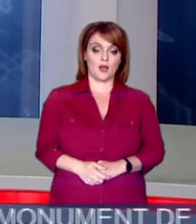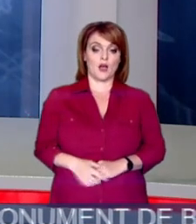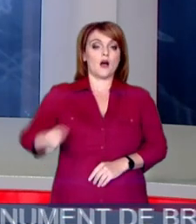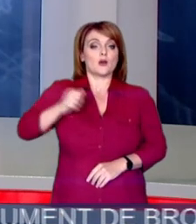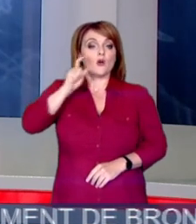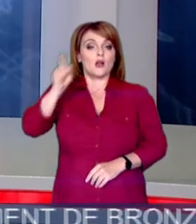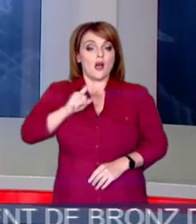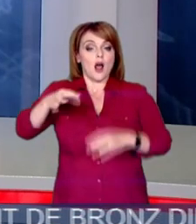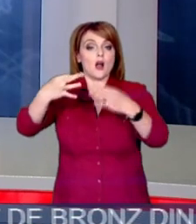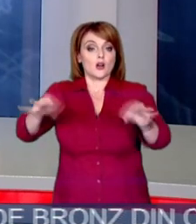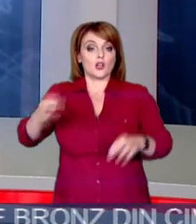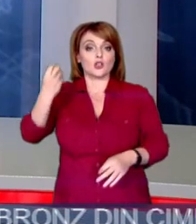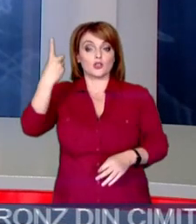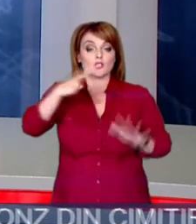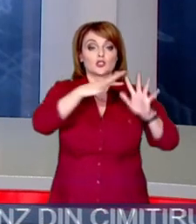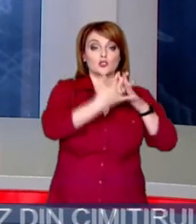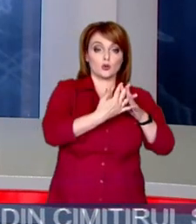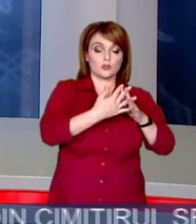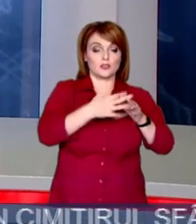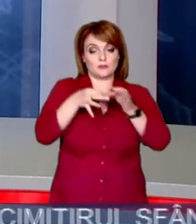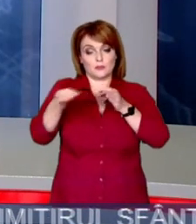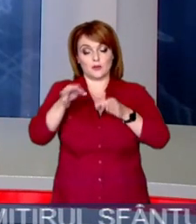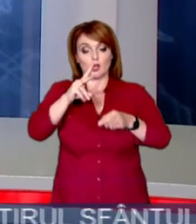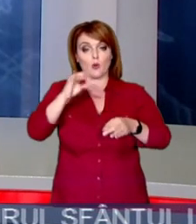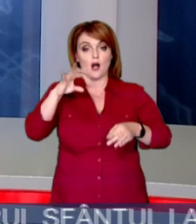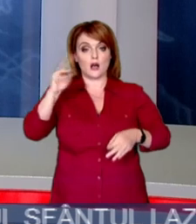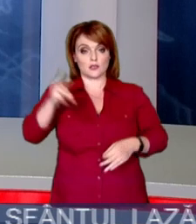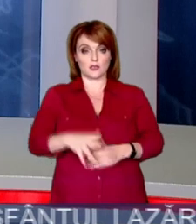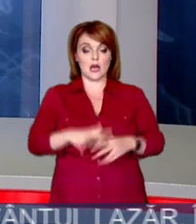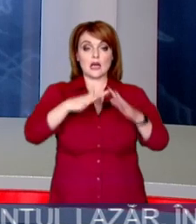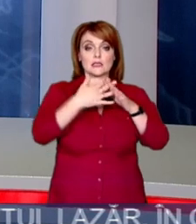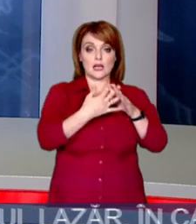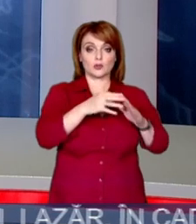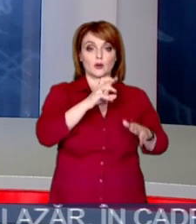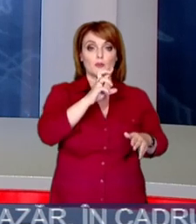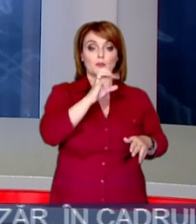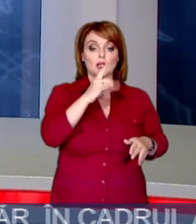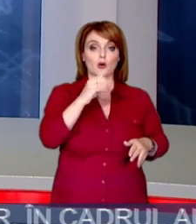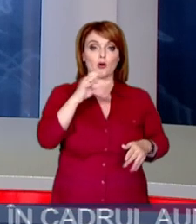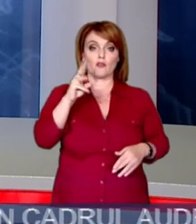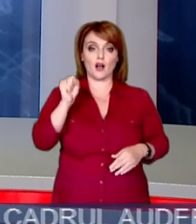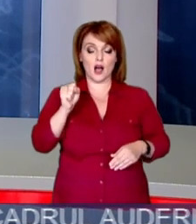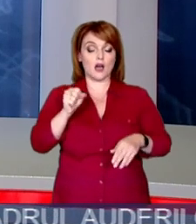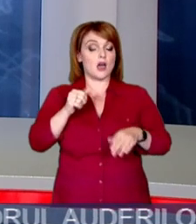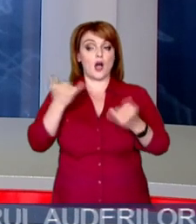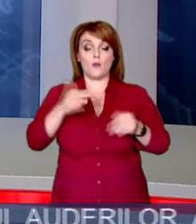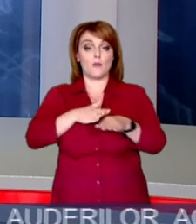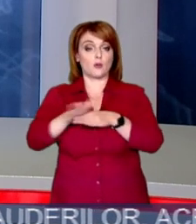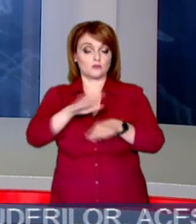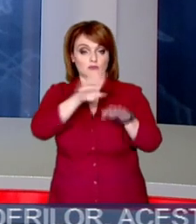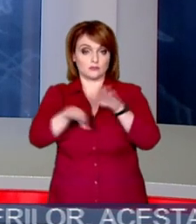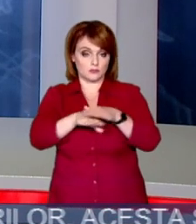Forțele ucrainene au eliberat încă o localitate din regiunea Lugansk, astfel satul Bilohorivka se află acum în întregime sub control